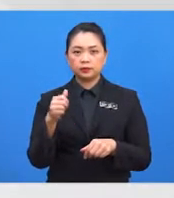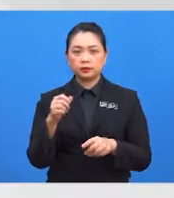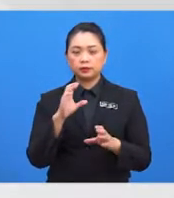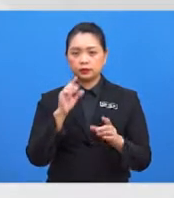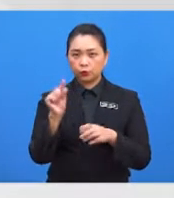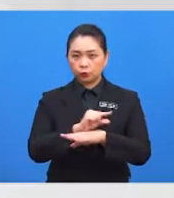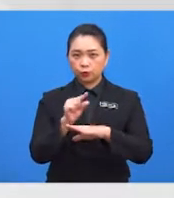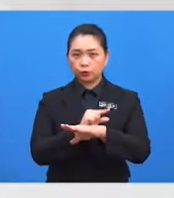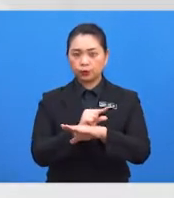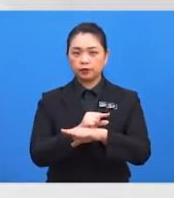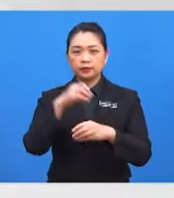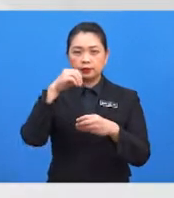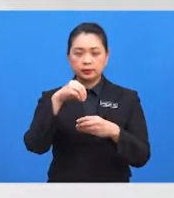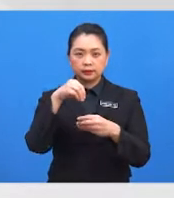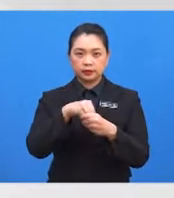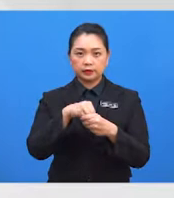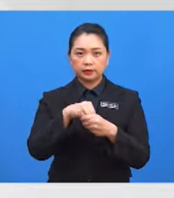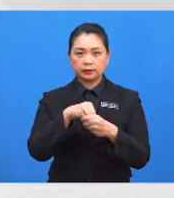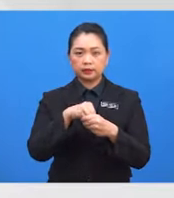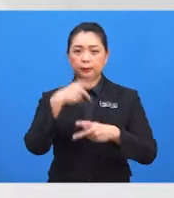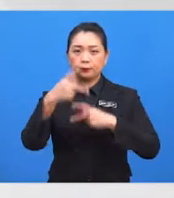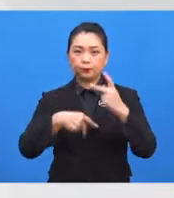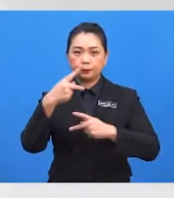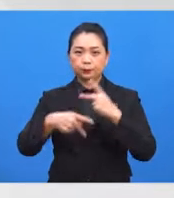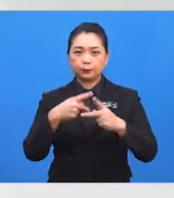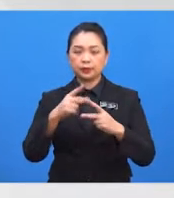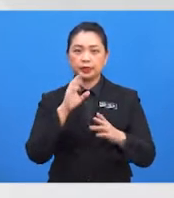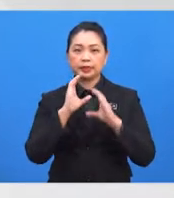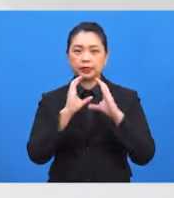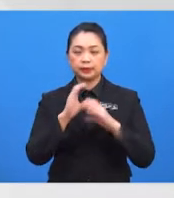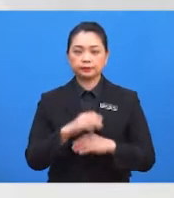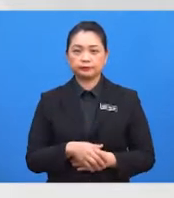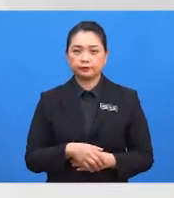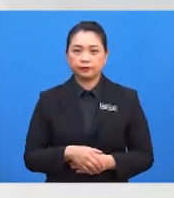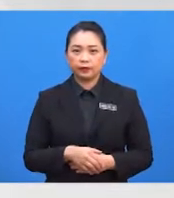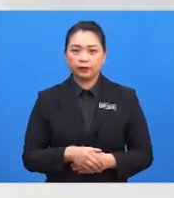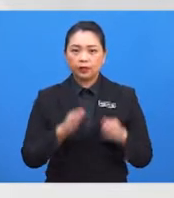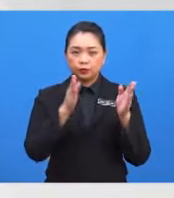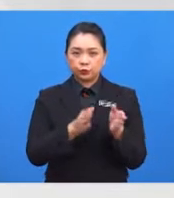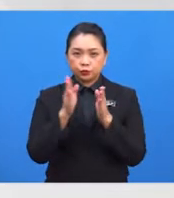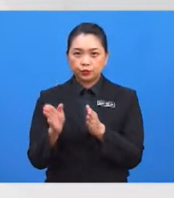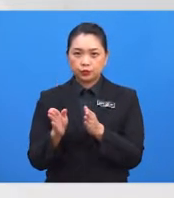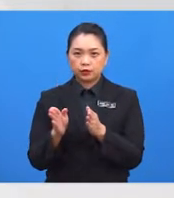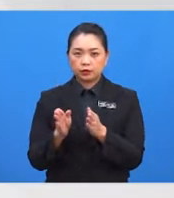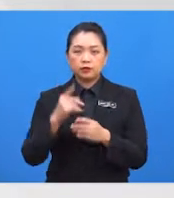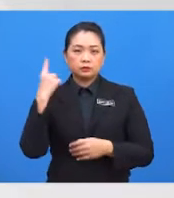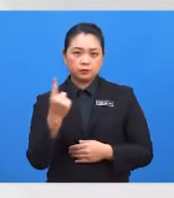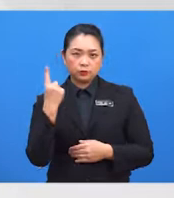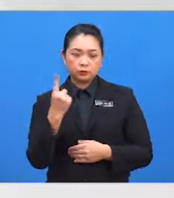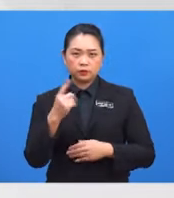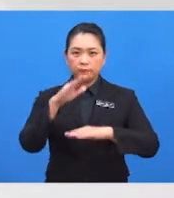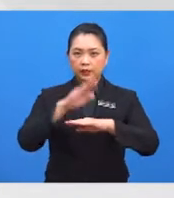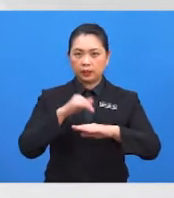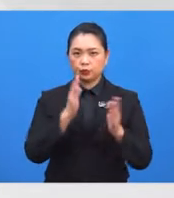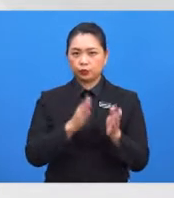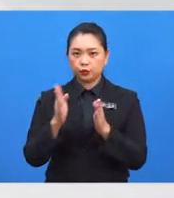yang sering digunakan dalam perisian pemproses kata. Susun atur ini sering dipanggil